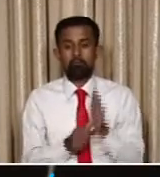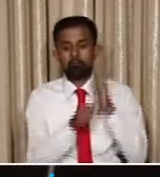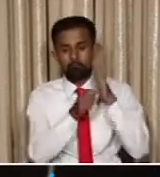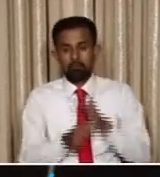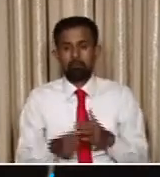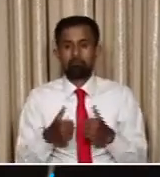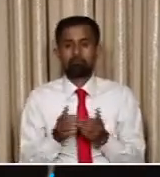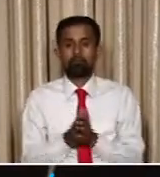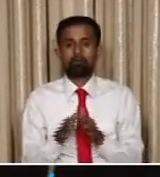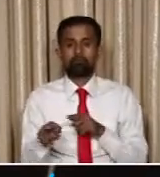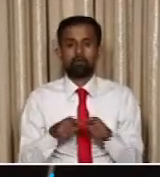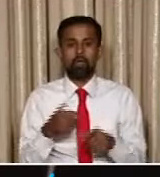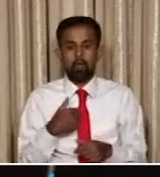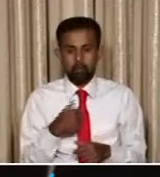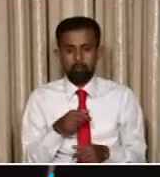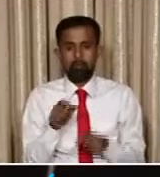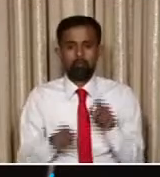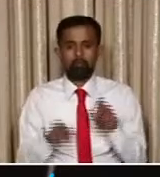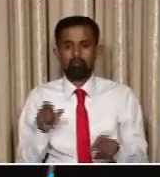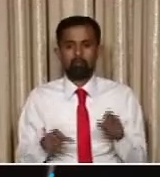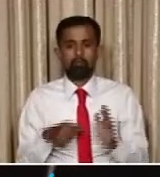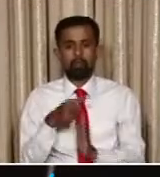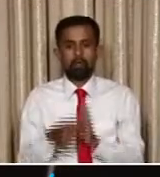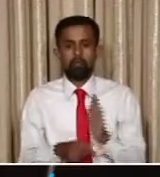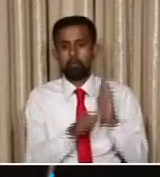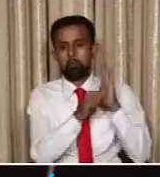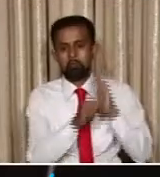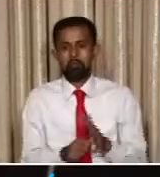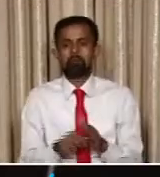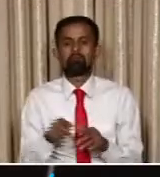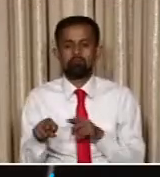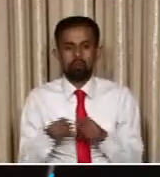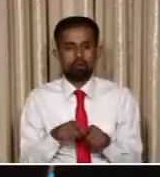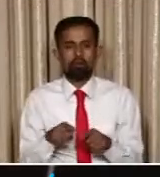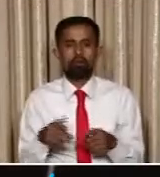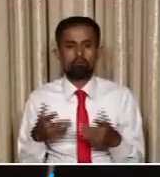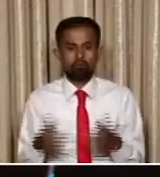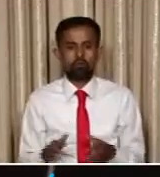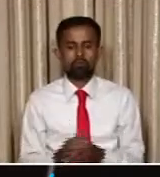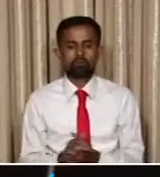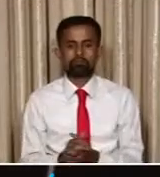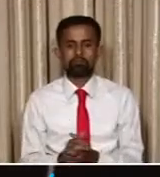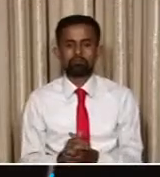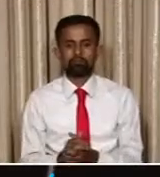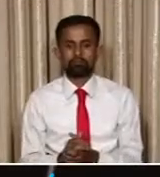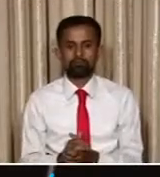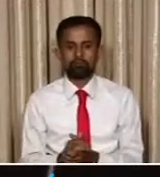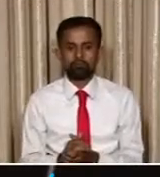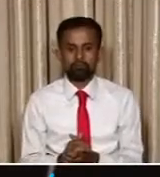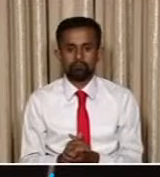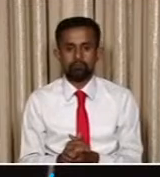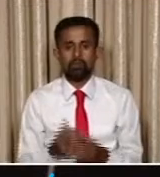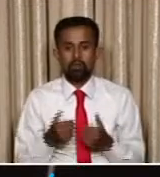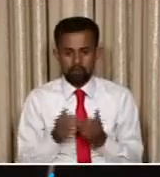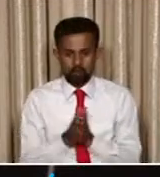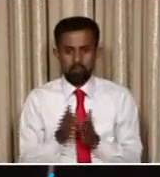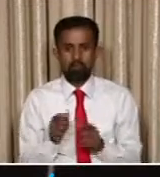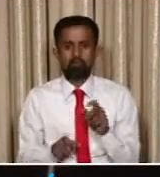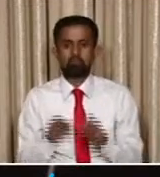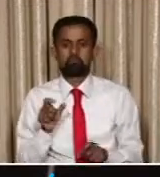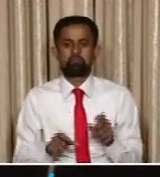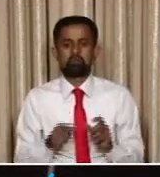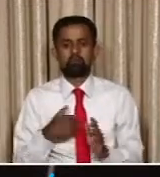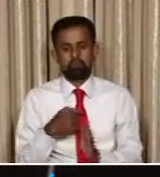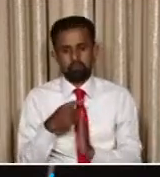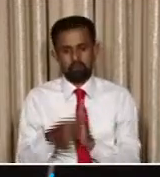අපේම මිනිස්සු අපේම රට විනාශ කරන තත්ත්වයට අද පත් වෙලා තියෙනවා අපේම මිනිස්සු මේ රට